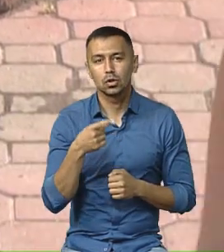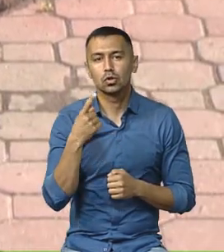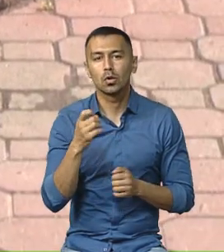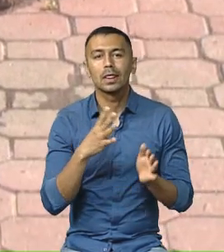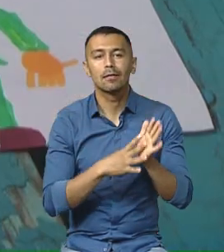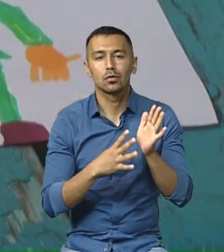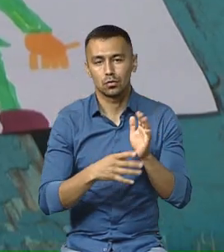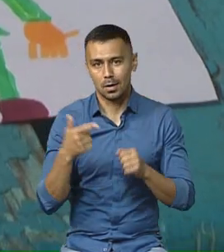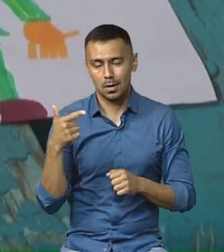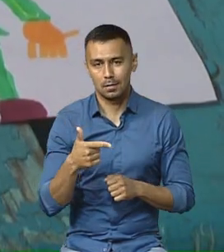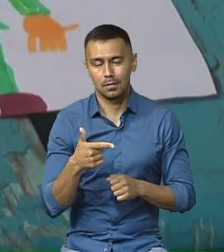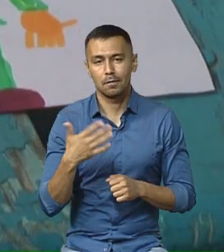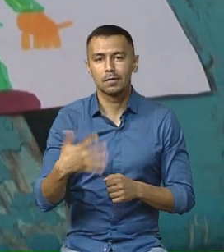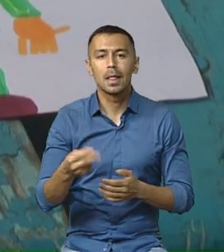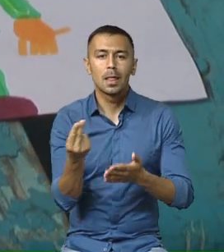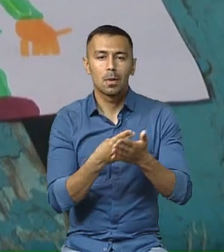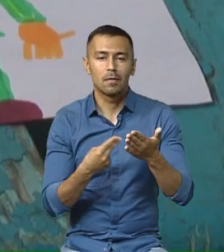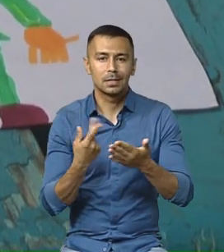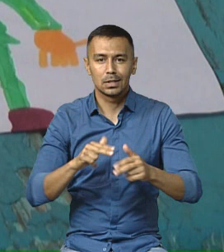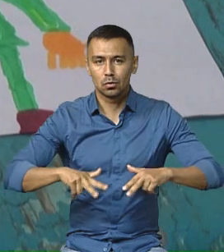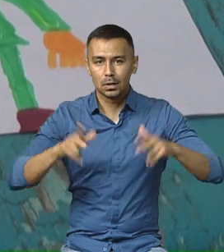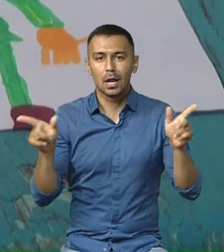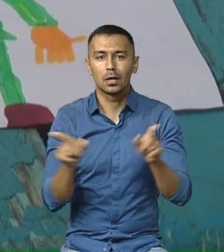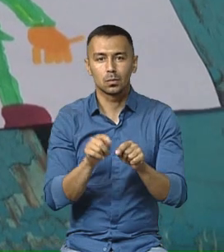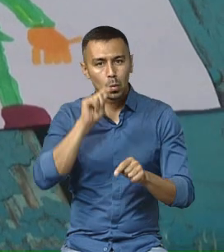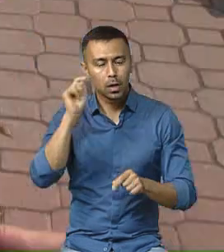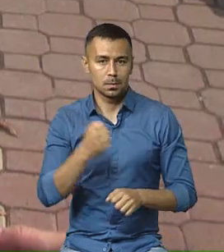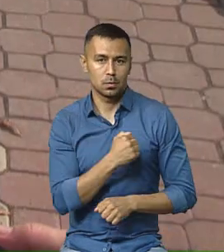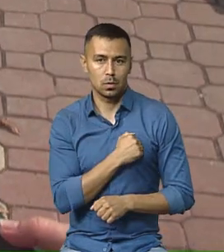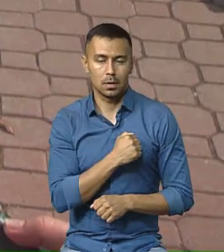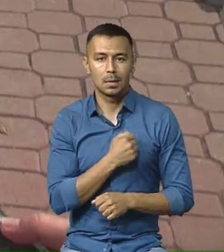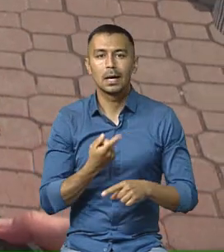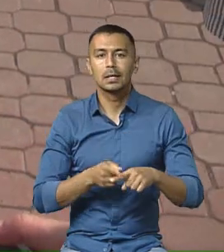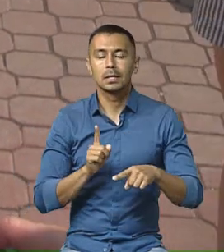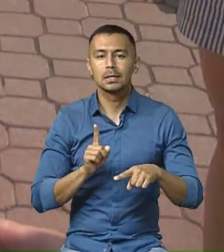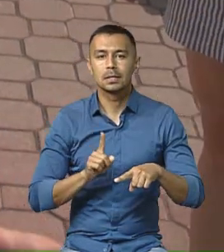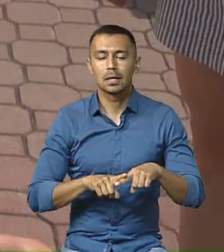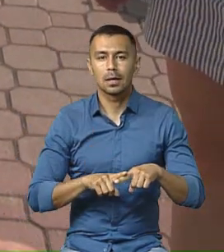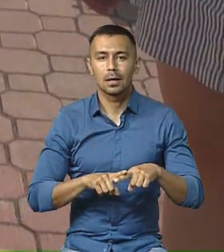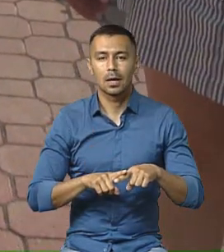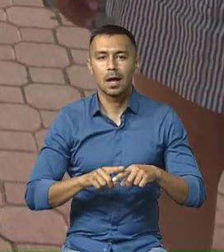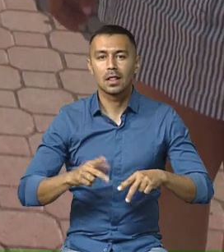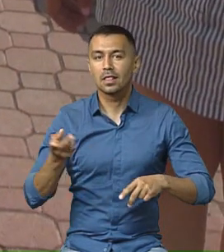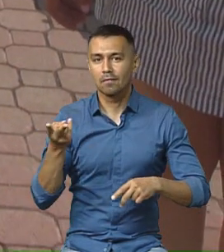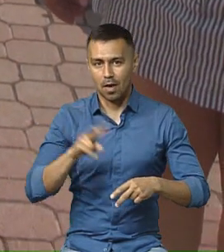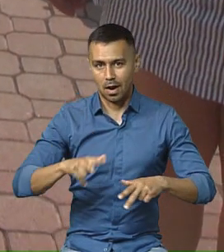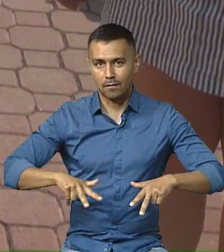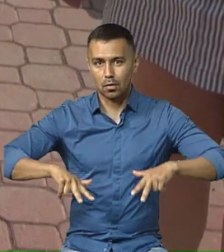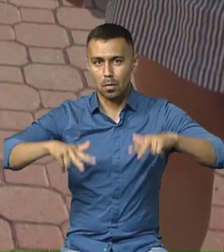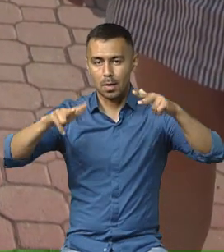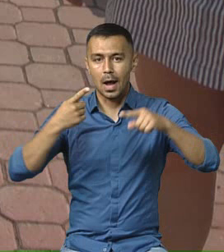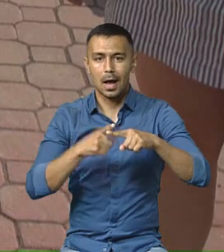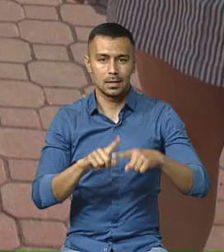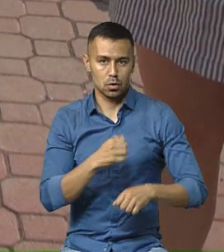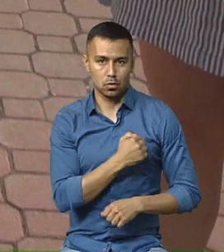1190 гривень. Макар уже намалював ці дрони разом із українським солдатом. Це 2 квадрокоптера, а це